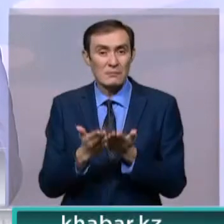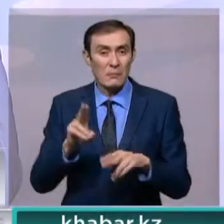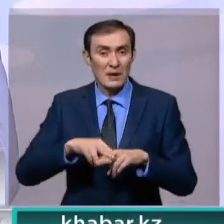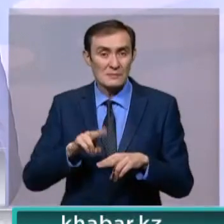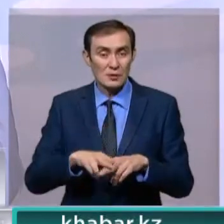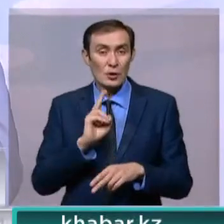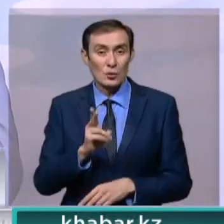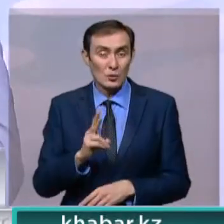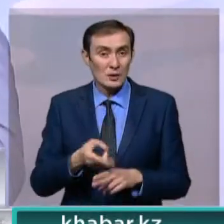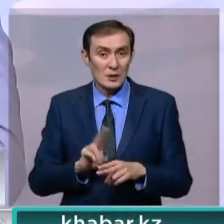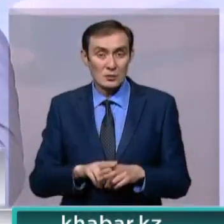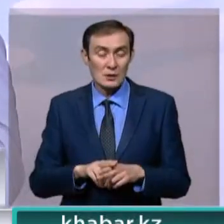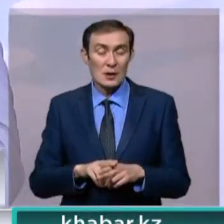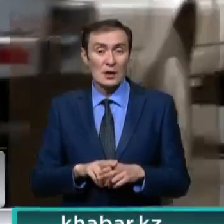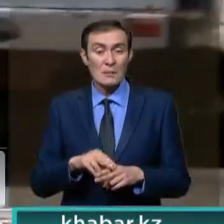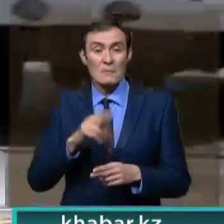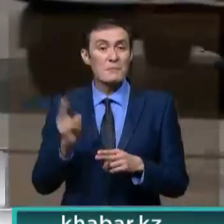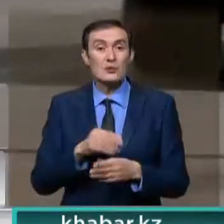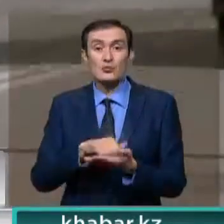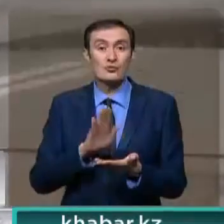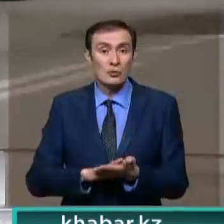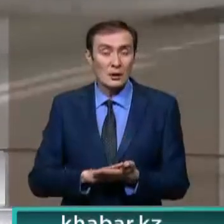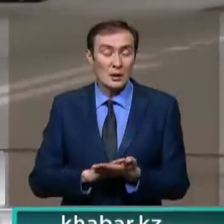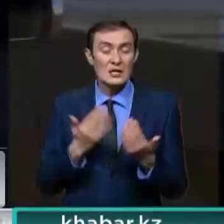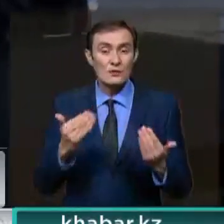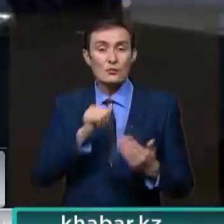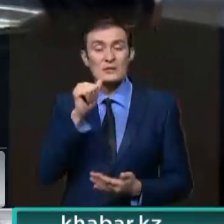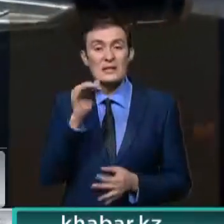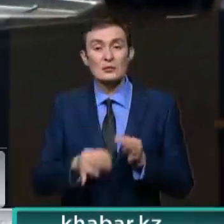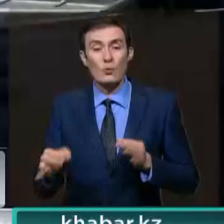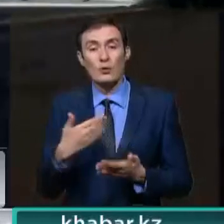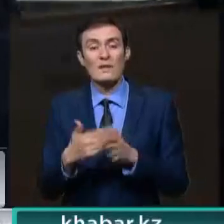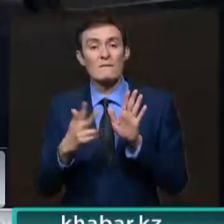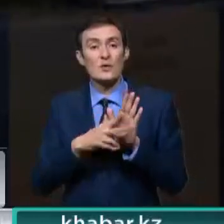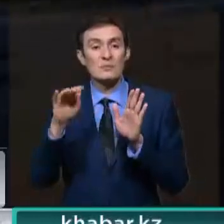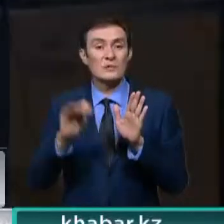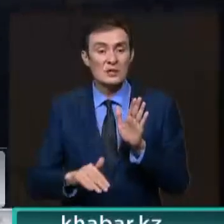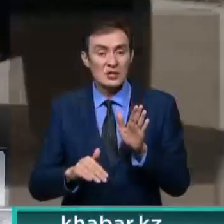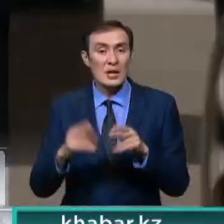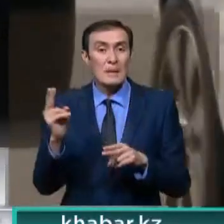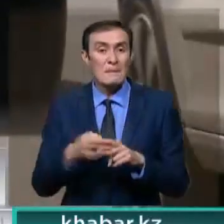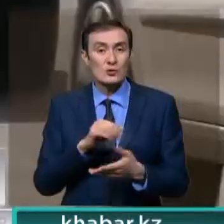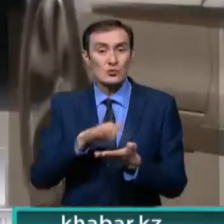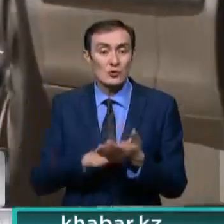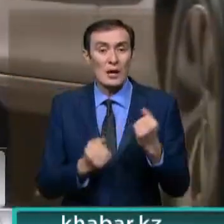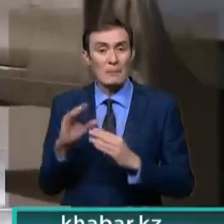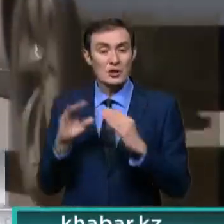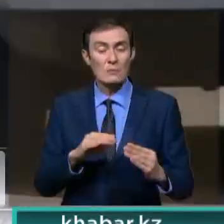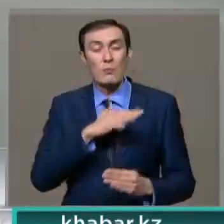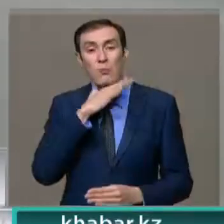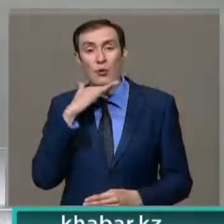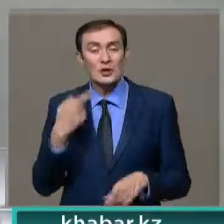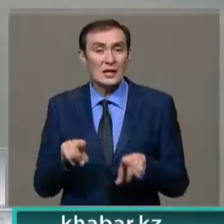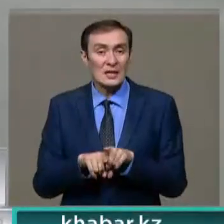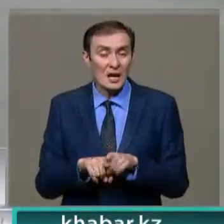препятствий. Почему они не ставят их на учет? Сегодня только в Кустанайской области около 8 тысяч безучетных машин. Как правило, больше всего